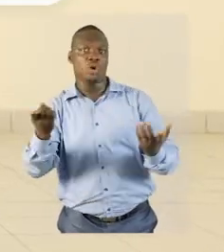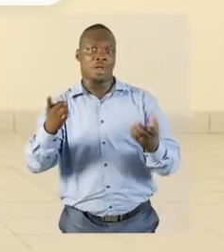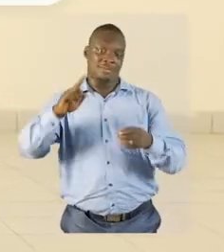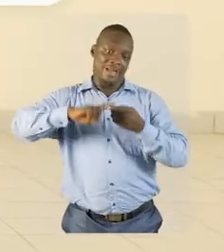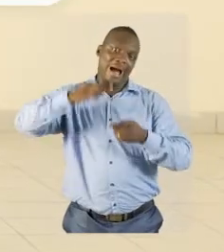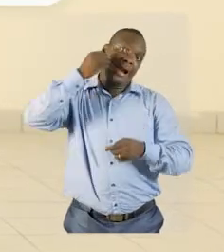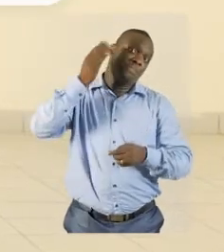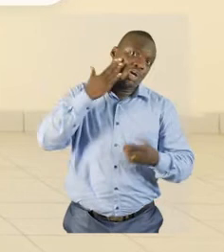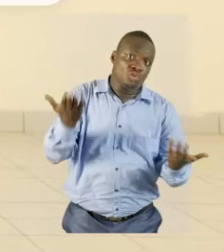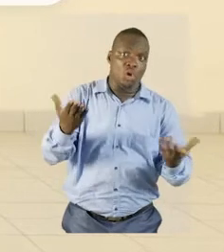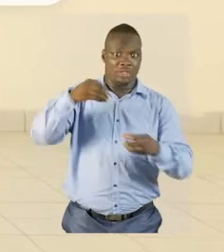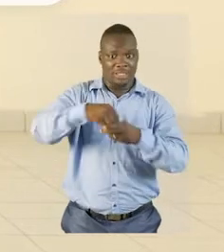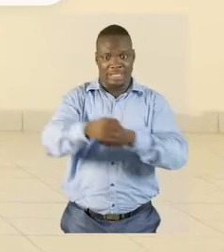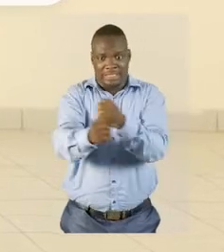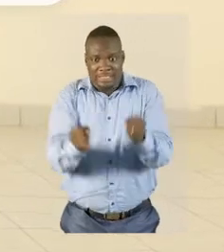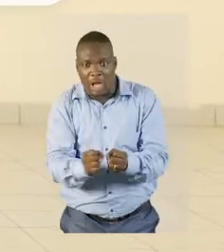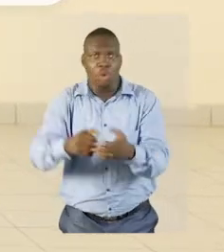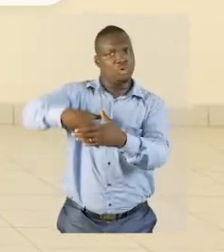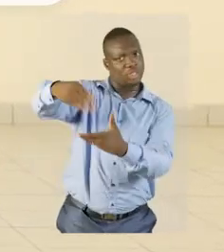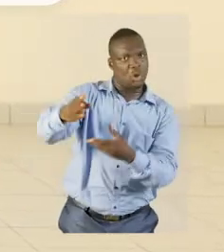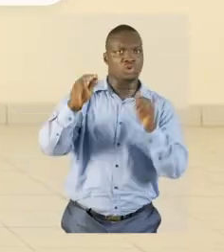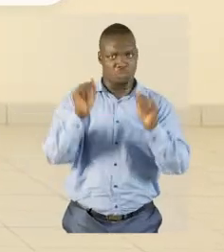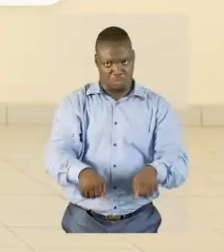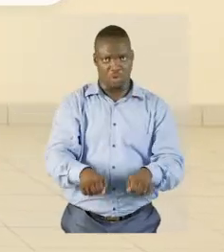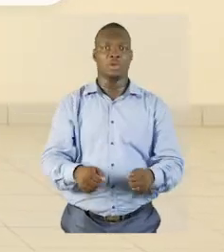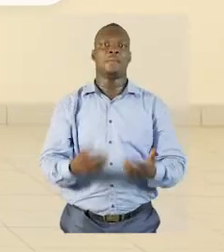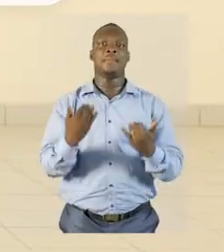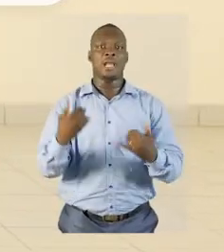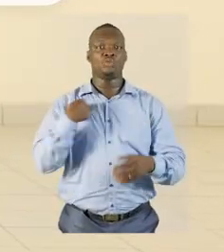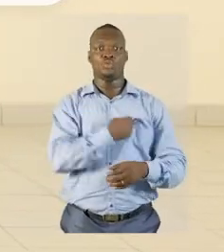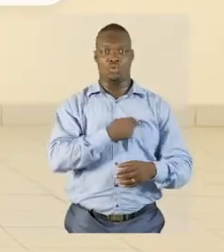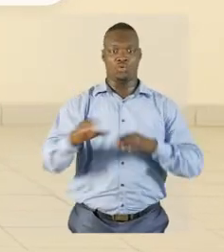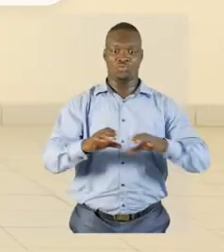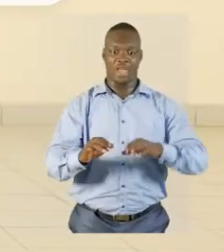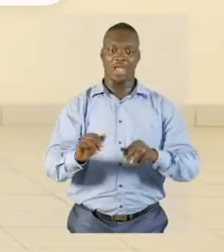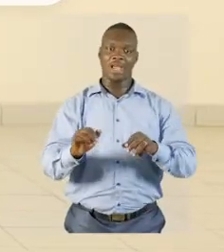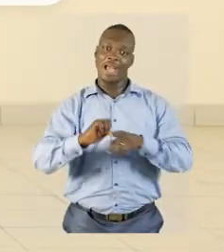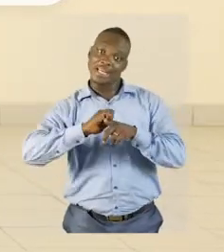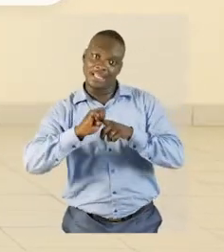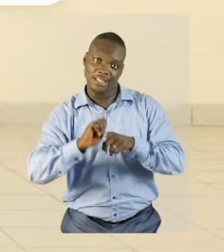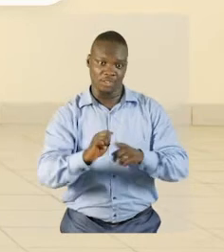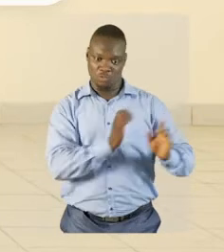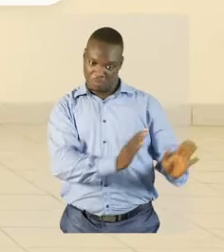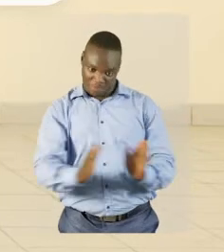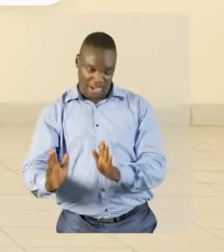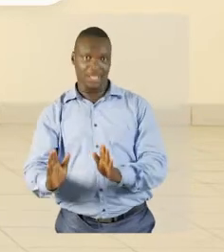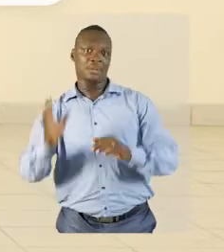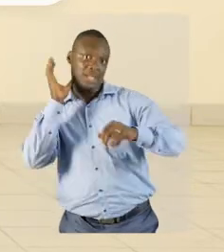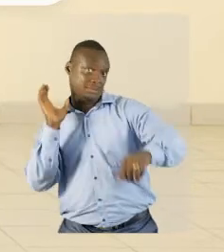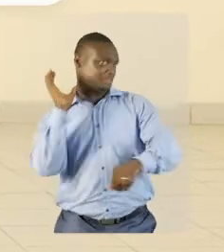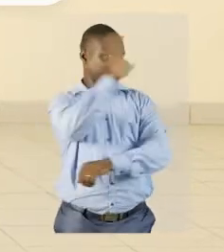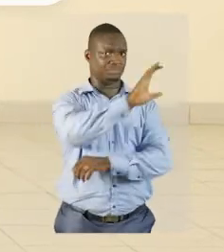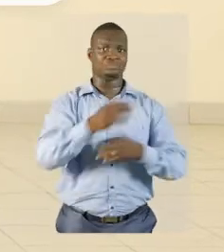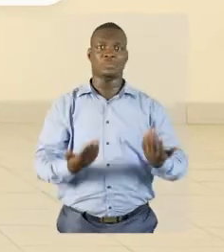exécuter ces différents exercices préparatoires au lancer du poids que vous devez faire en fin d'année. Ne pas négliger l'activité